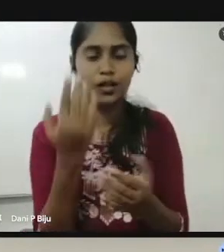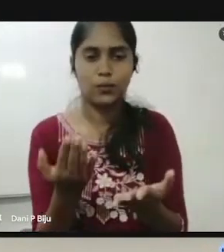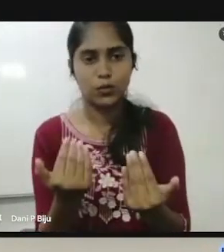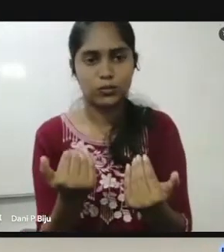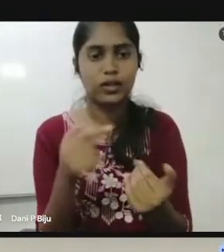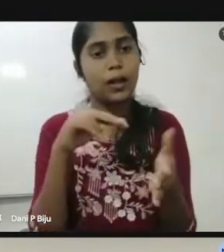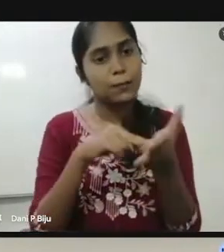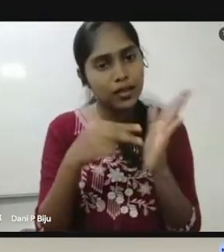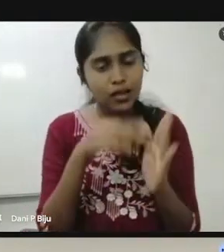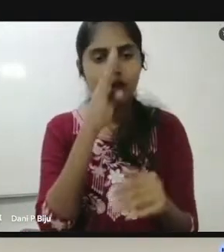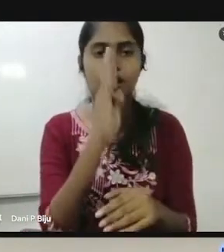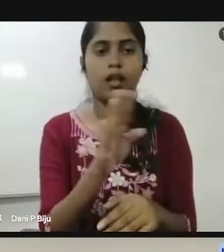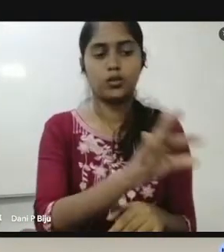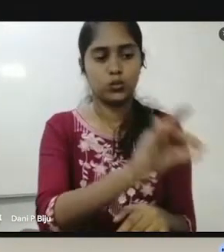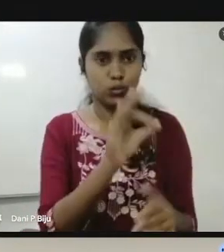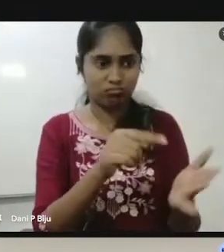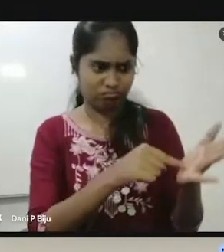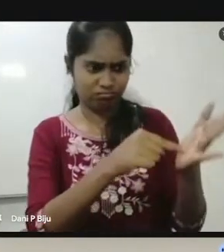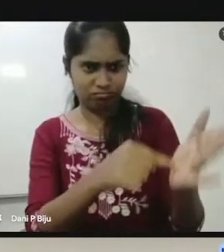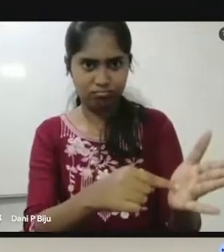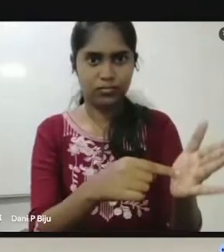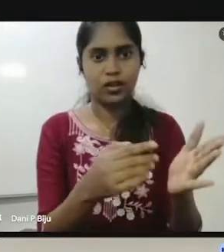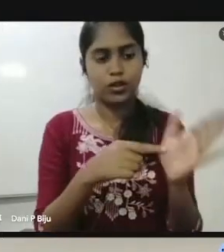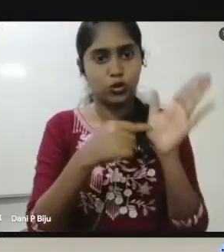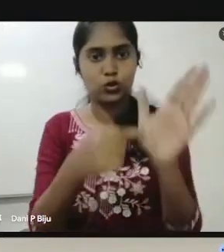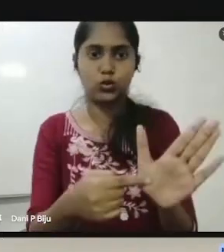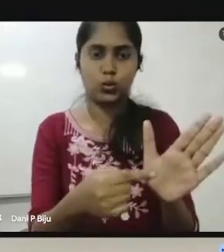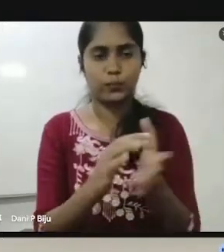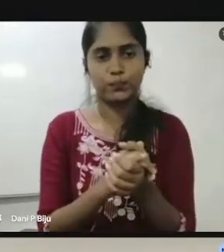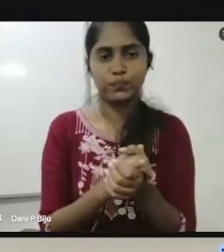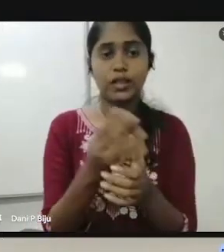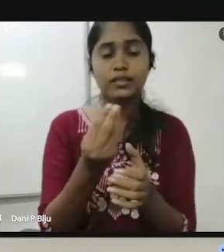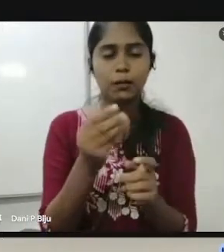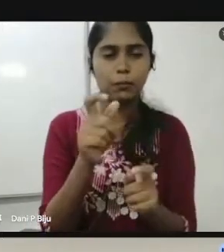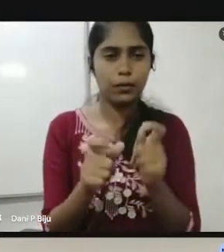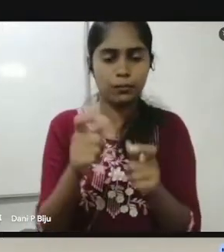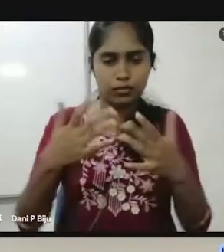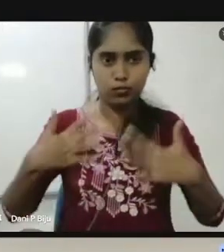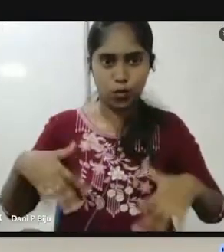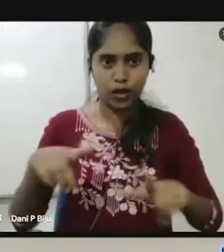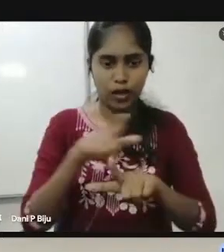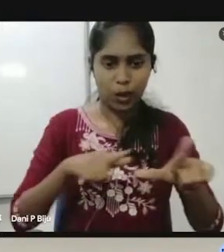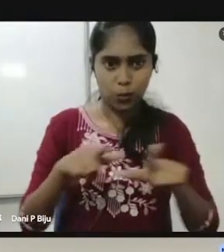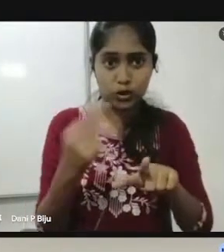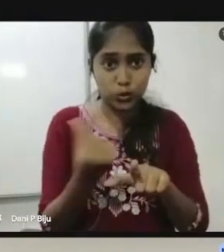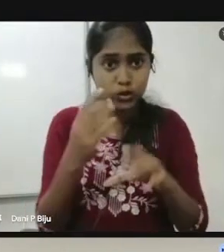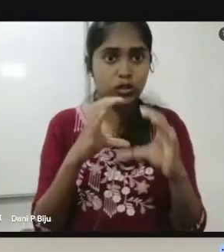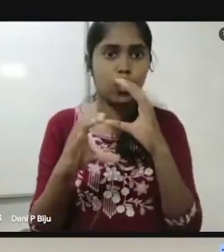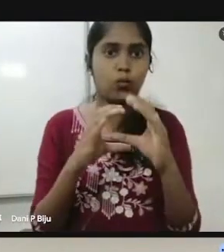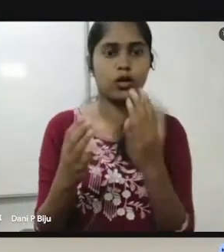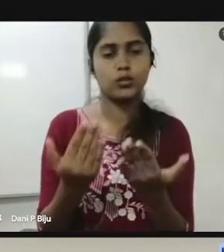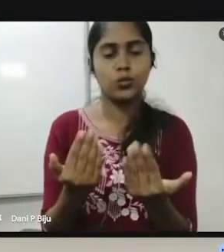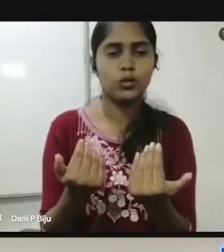ചില ആൾക്കാർക്ക് ചിലപ്പോൾ അവരുടെ ശരീരഭാഗങ്ങൾ നന്നായിട്ട് ഉപയോഗിക്കാൻ അല്ലെ പോയിന്റ് ചെയ്യാനുള്ള സ്കില്ലോ എന്തെങ്കിലും ഒരു